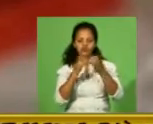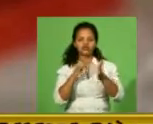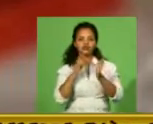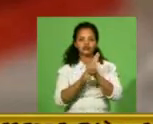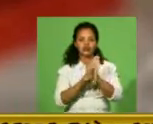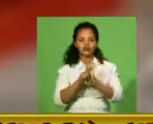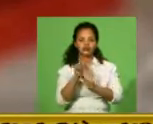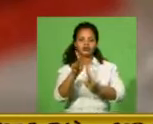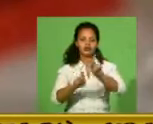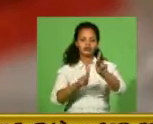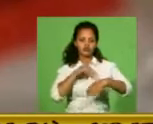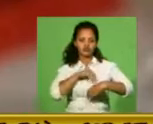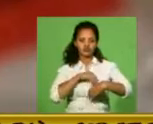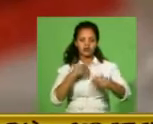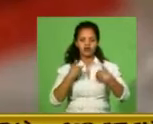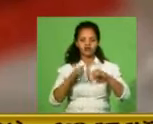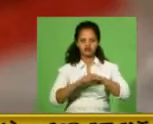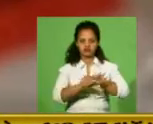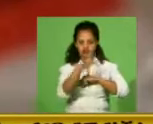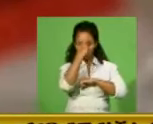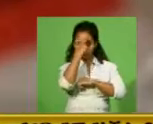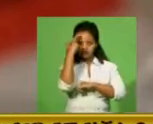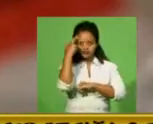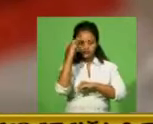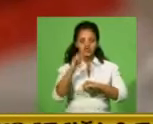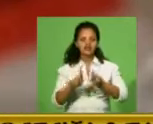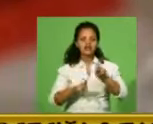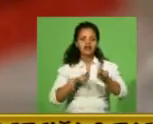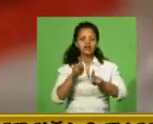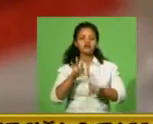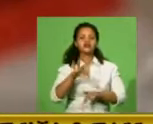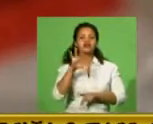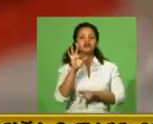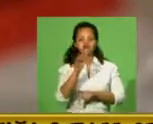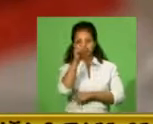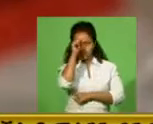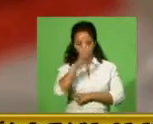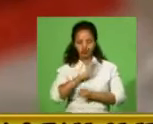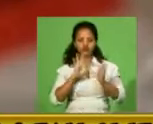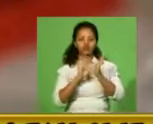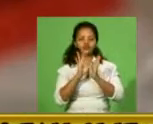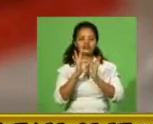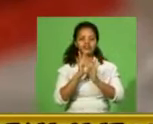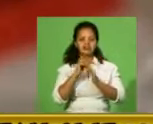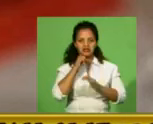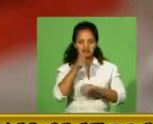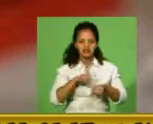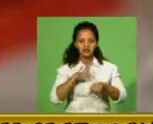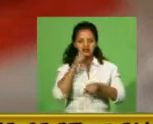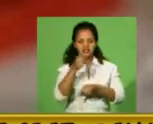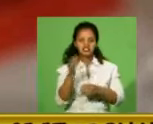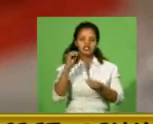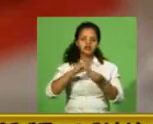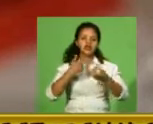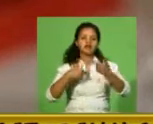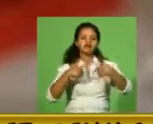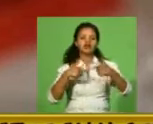ቫይረሱ በህብረተሰቡ ውስጥ ባለው ስርጭት ምክንያት ቫይረሱ የሚገኝባቸውን ሰዎች ቁጥር ከዕለት ወደ ዕለት እየጨመረ